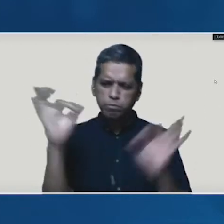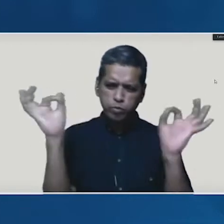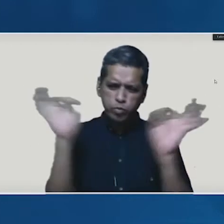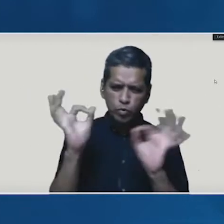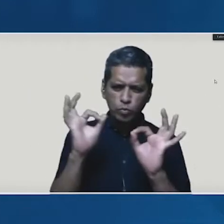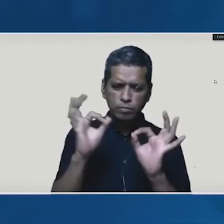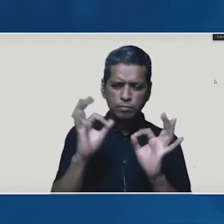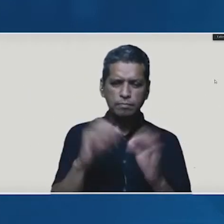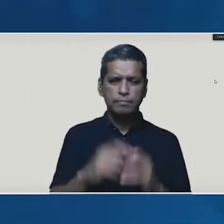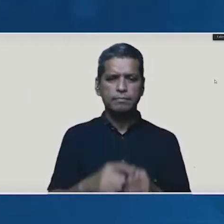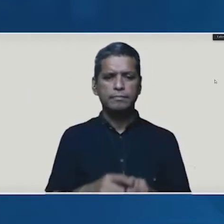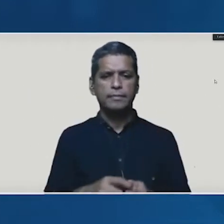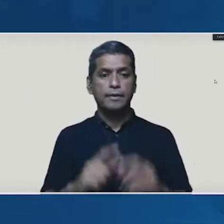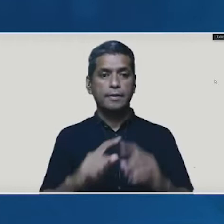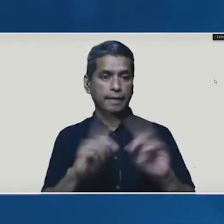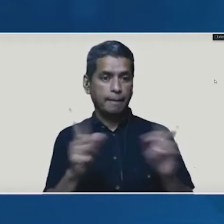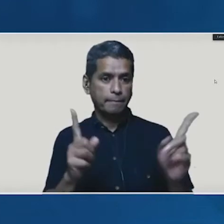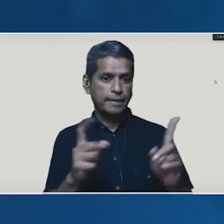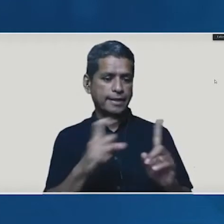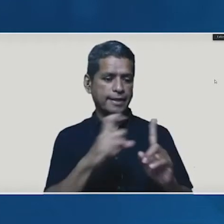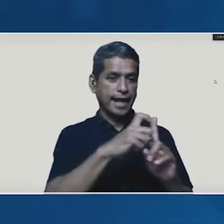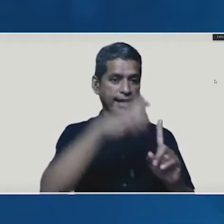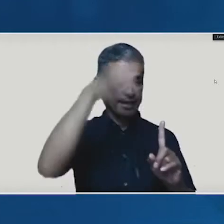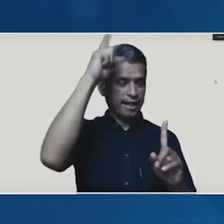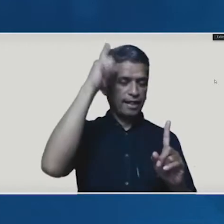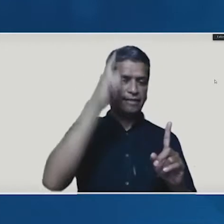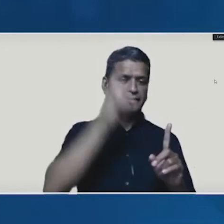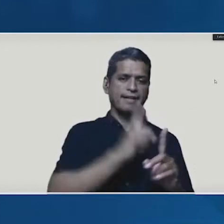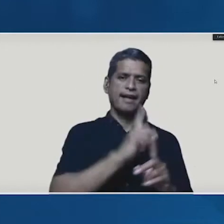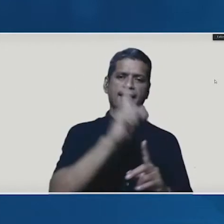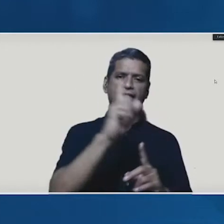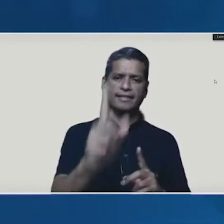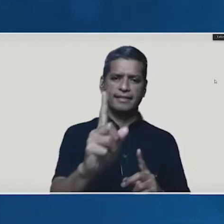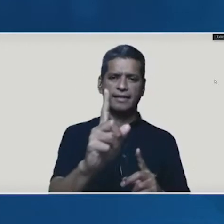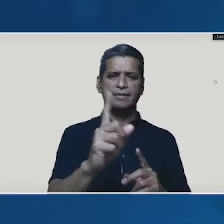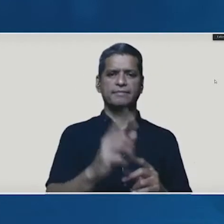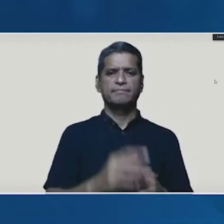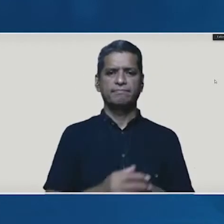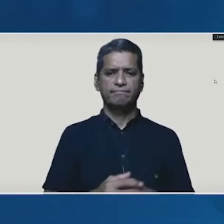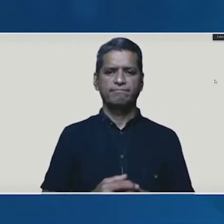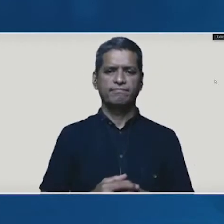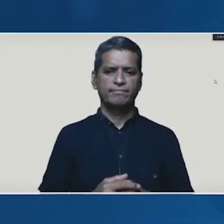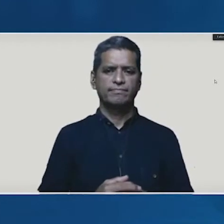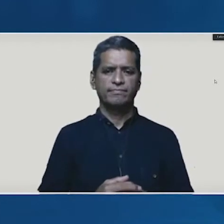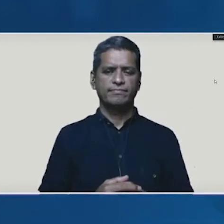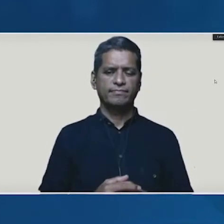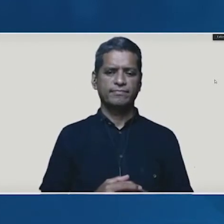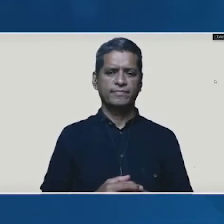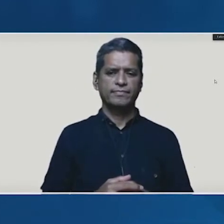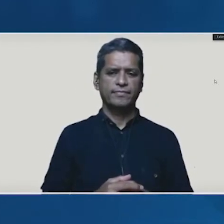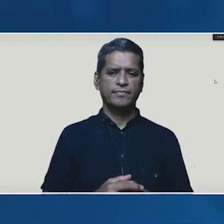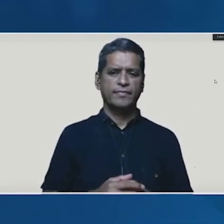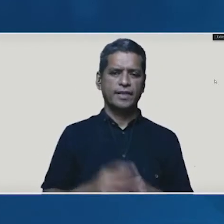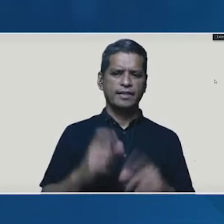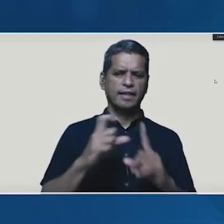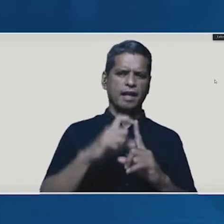datang dengan agak kurang yakin